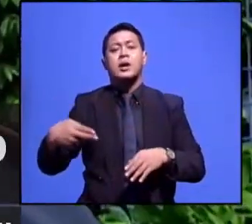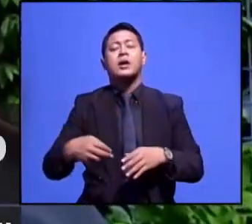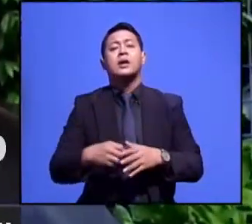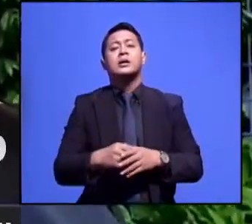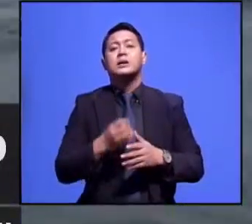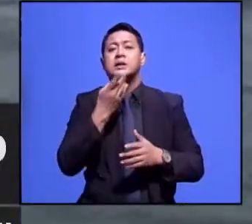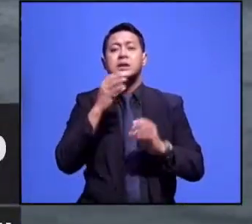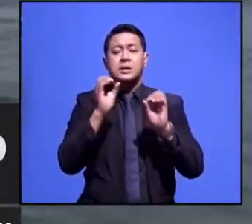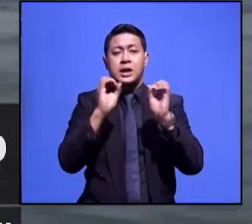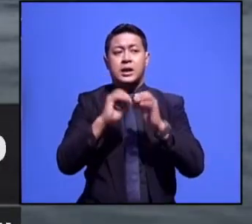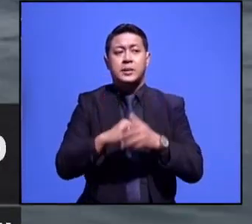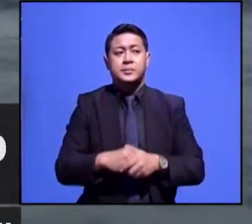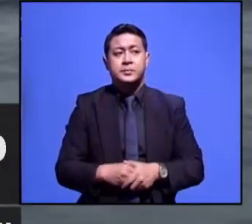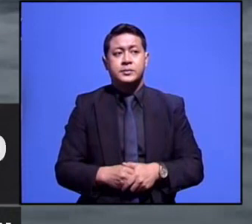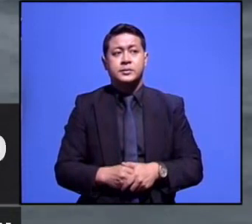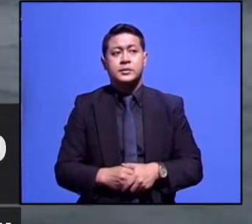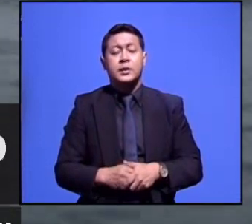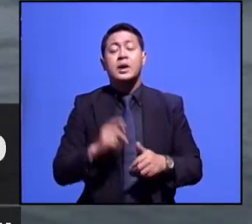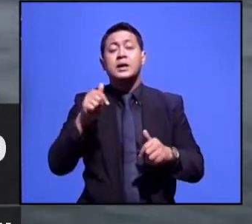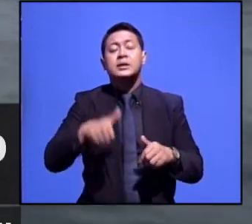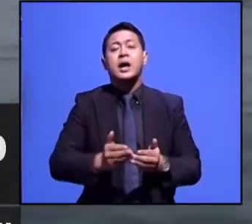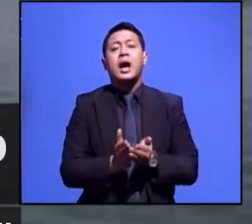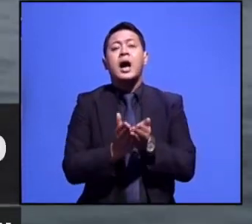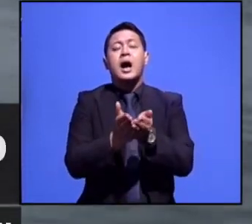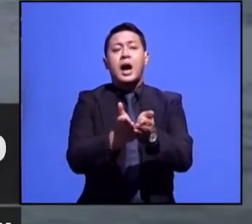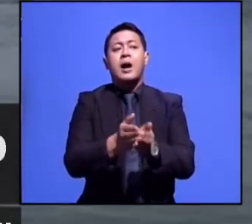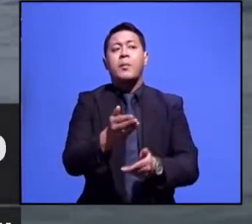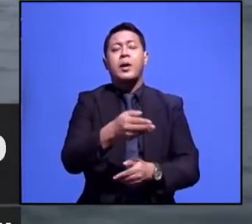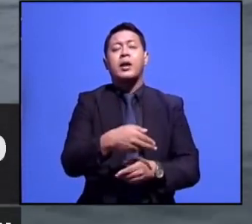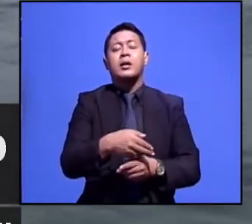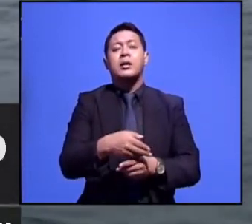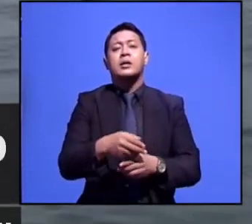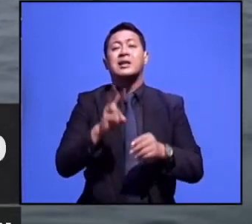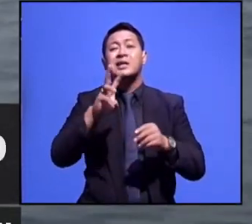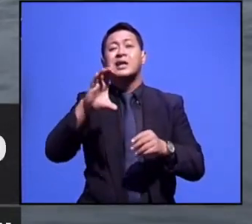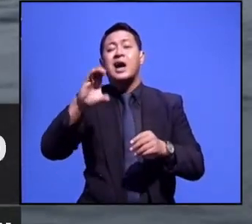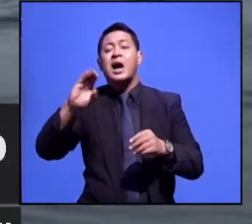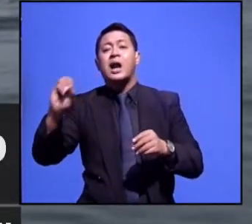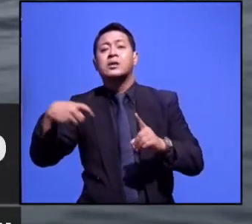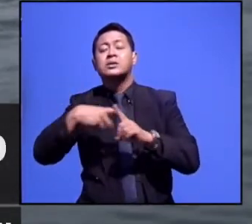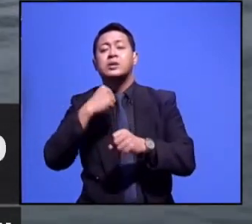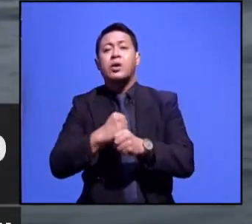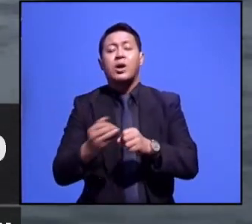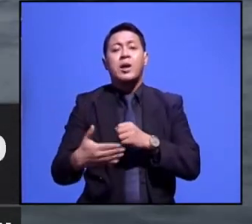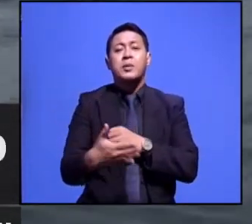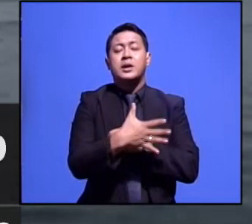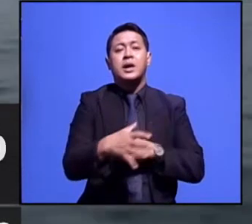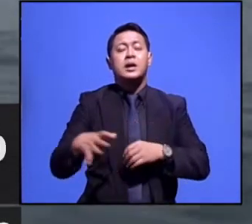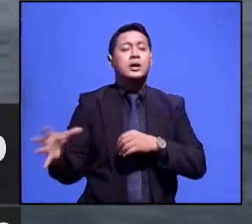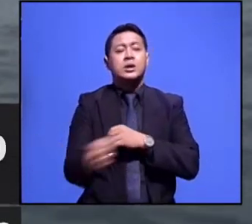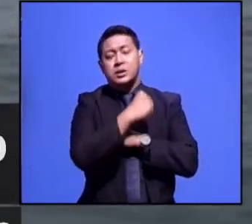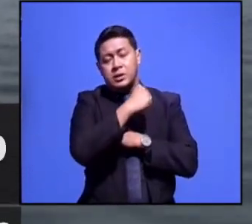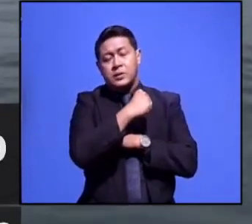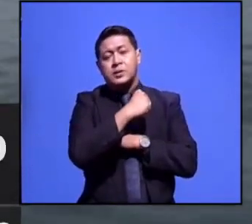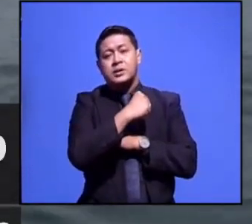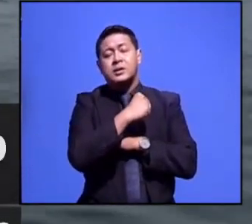tanpa ada izin. Saat ini kapal berbendera Malaysia dan 300 kg ikan curian disita di Dermaga Balai Pelatihan